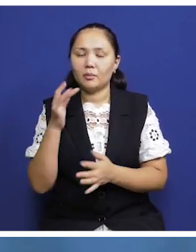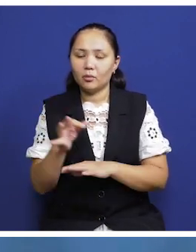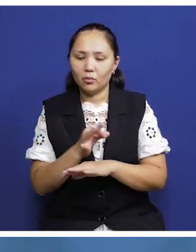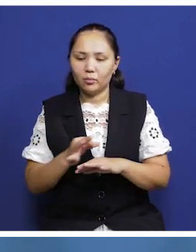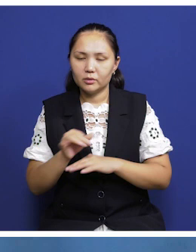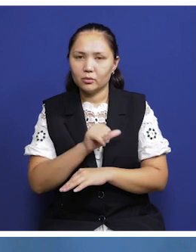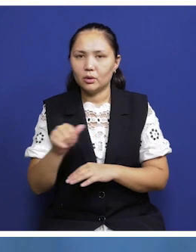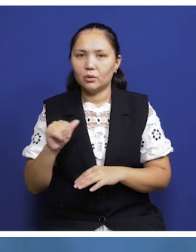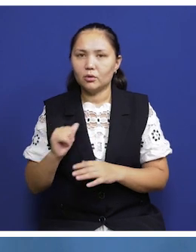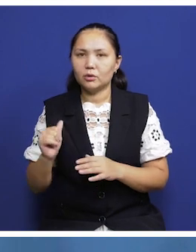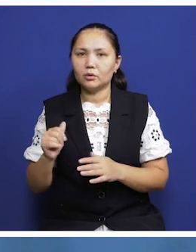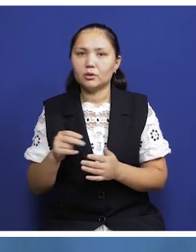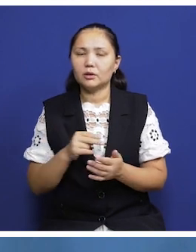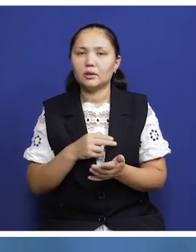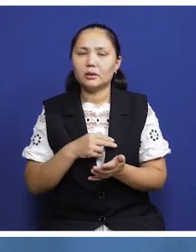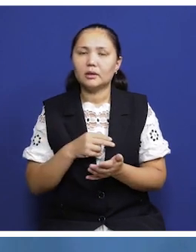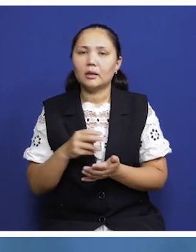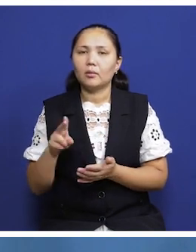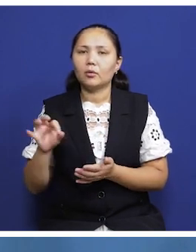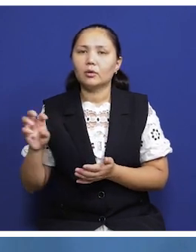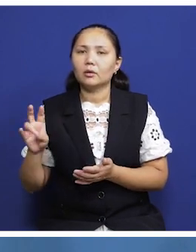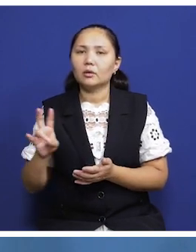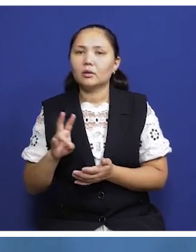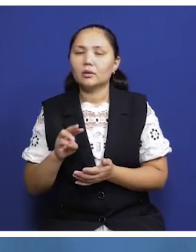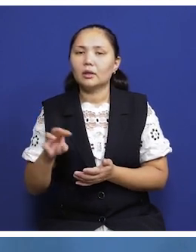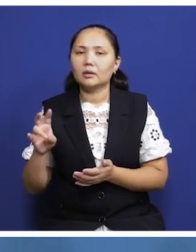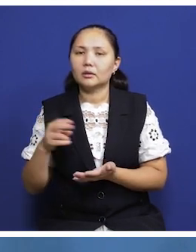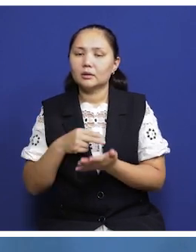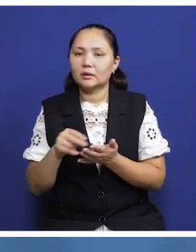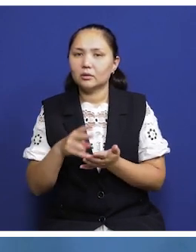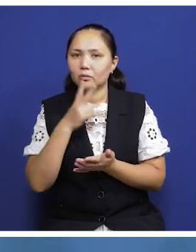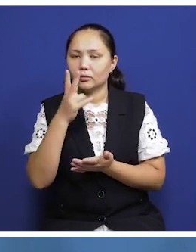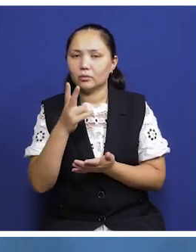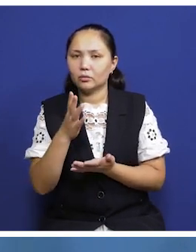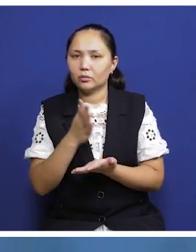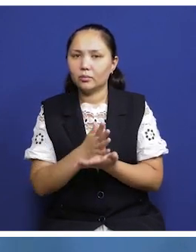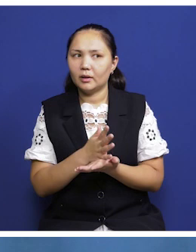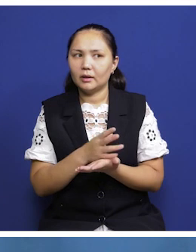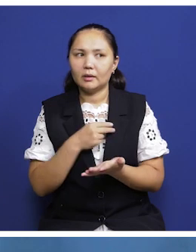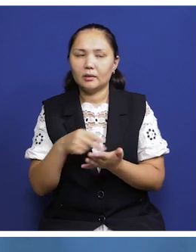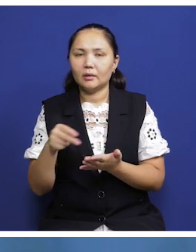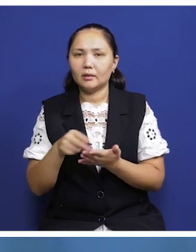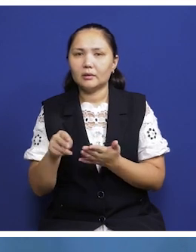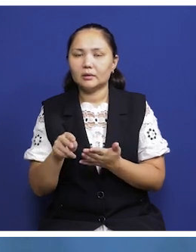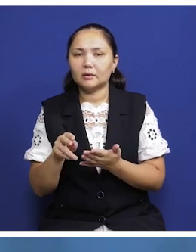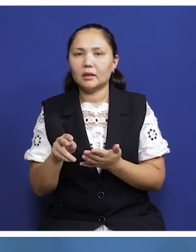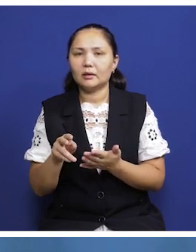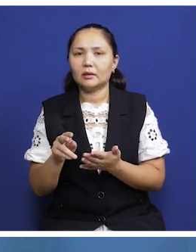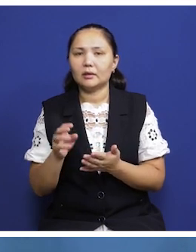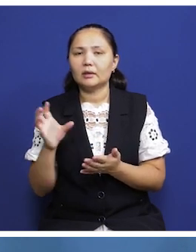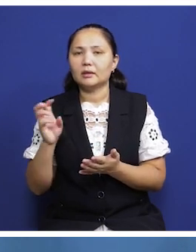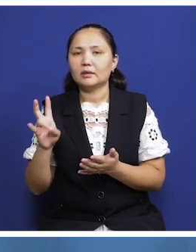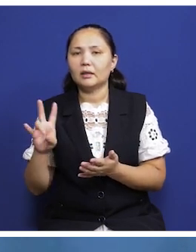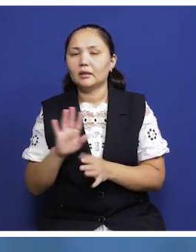ауданның өзінің потенциалына қарай табыс көзін көбейту керекпіз. Жай ғана табыс көз дегенде ол цифр емес,